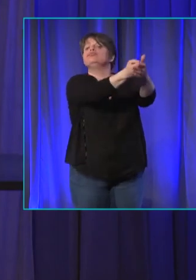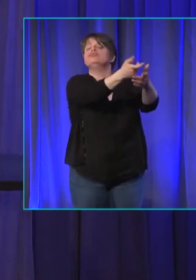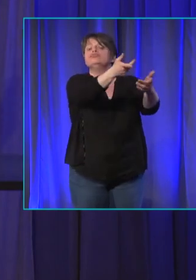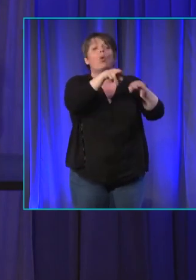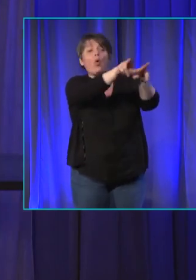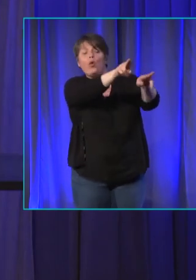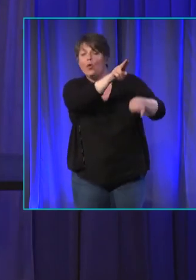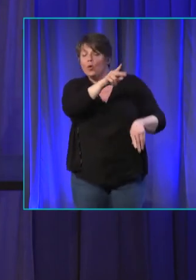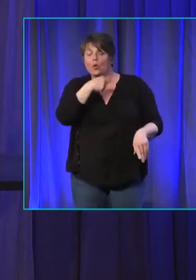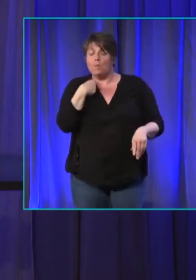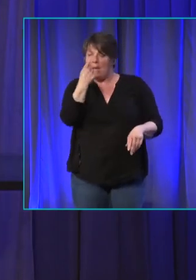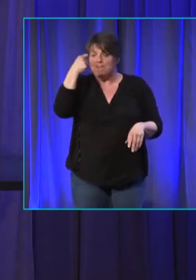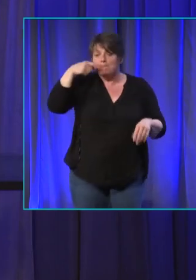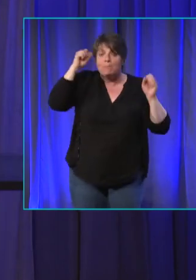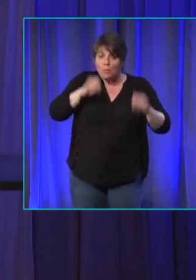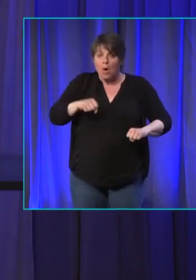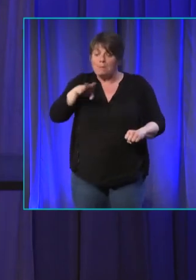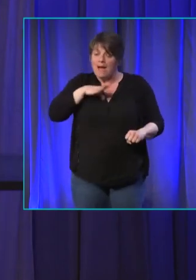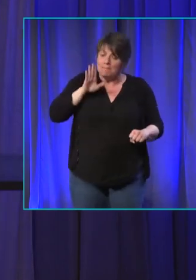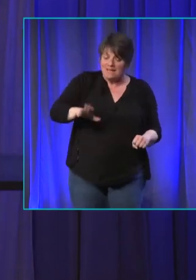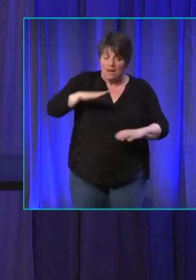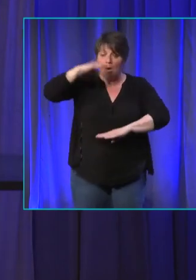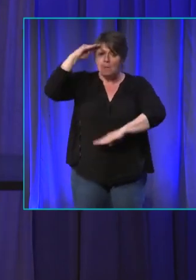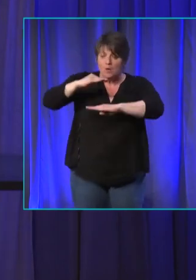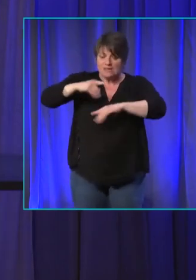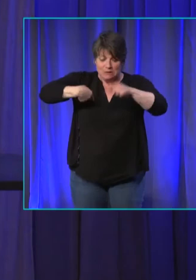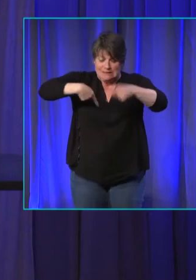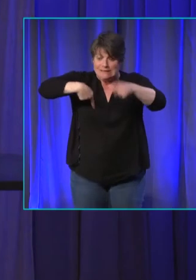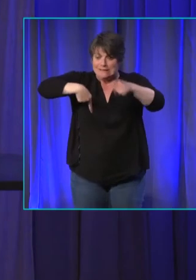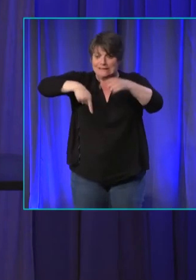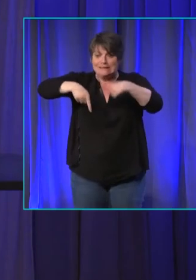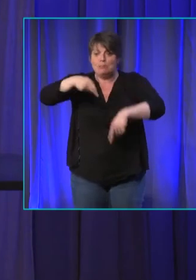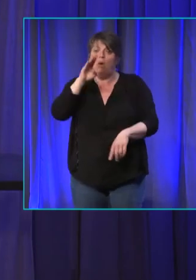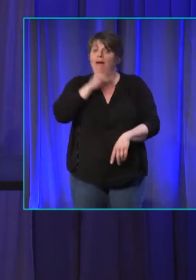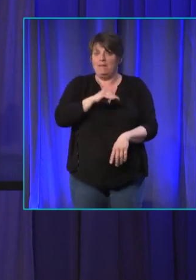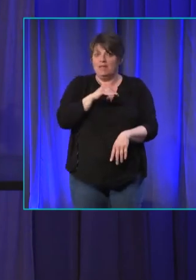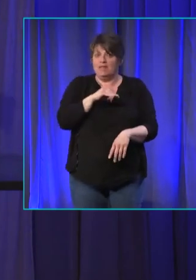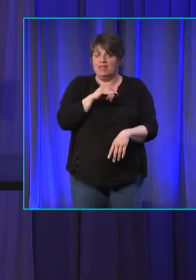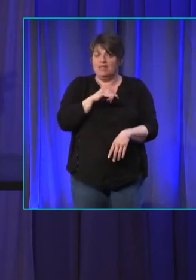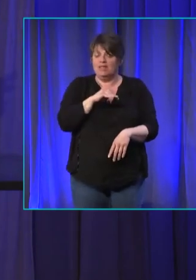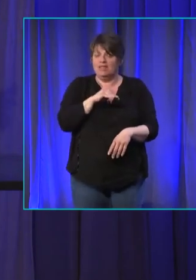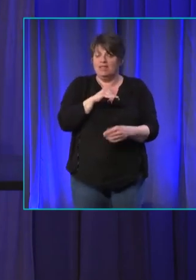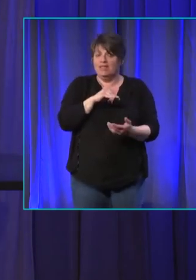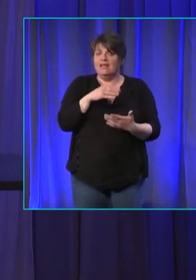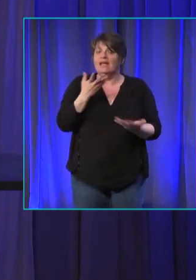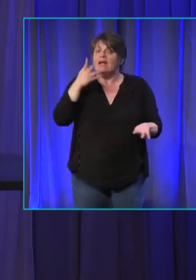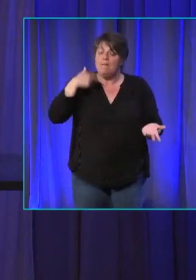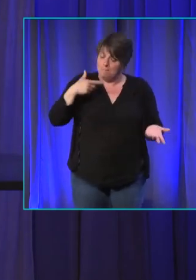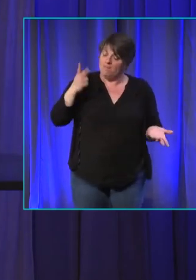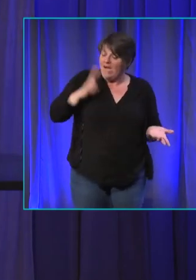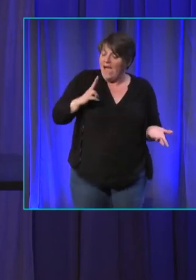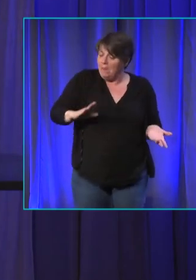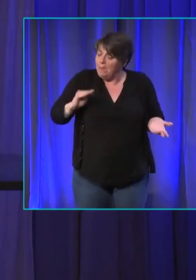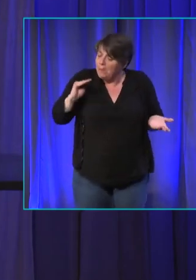au bout de la rue ou de l'autre côté de la rue en un clic. Donc, c'est vrai que en étant petit comme